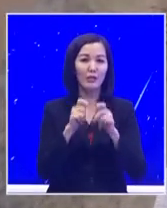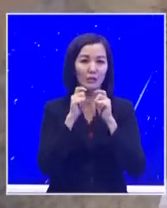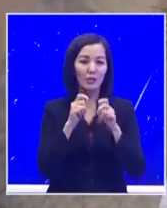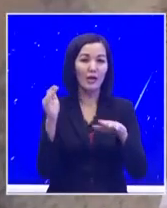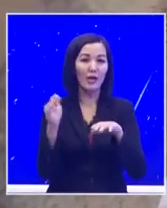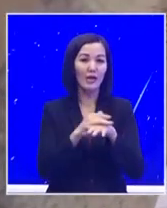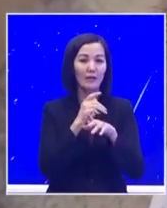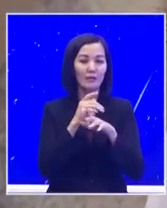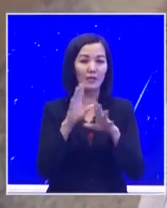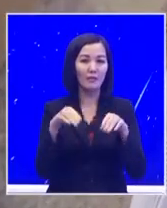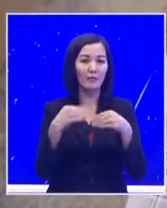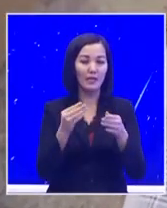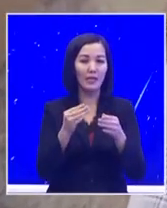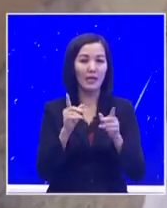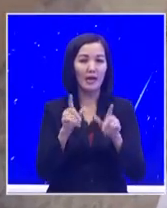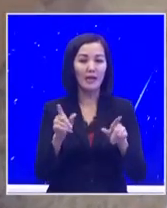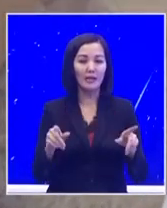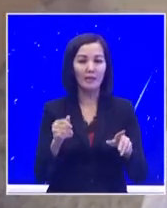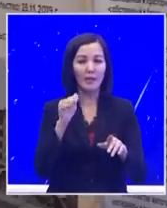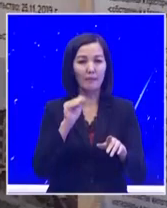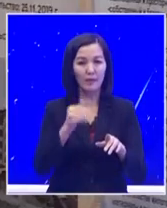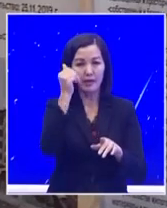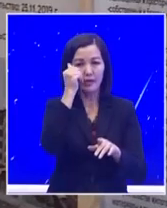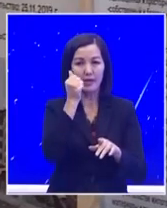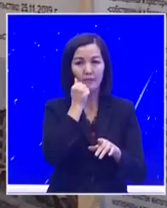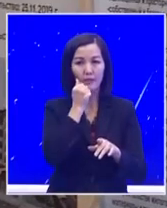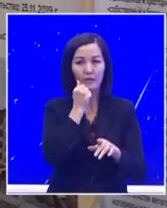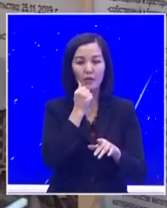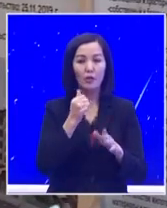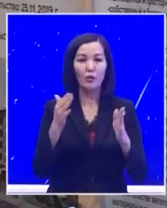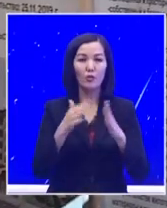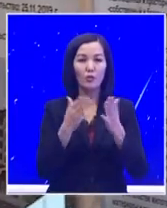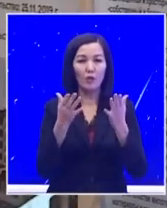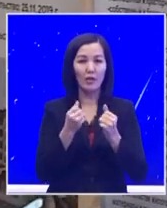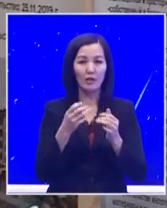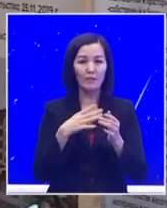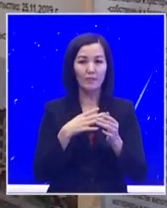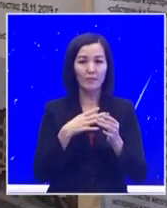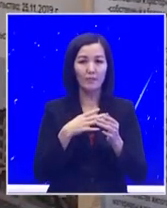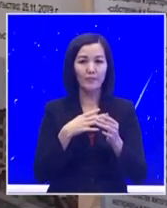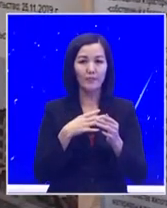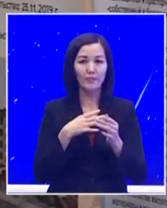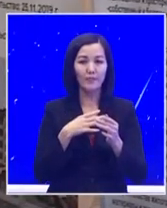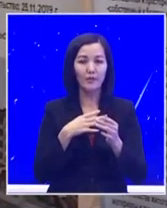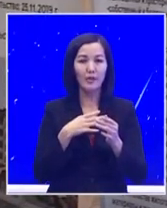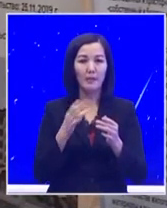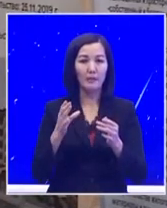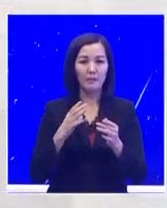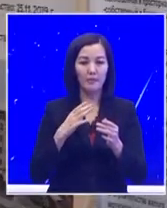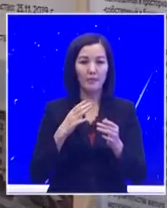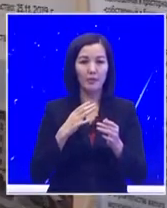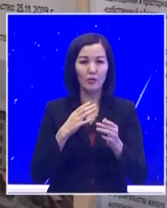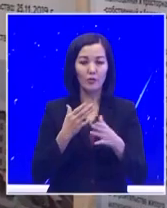көрсетіп отқан азаматтарға, ер азаматтарға мыңда бір алғыс. Алла қалап баспаналы болып отырым. Мына меценат кісілерге